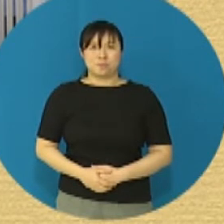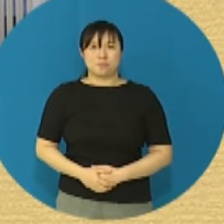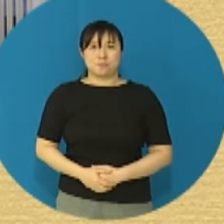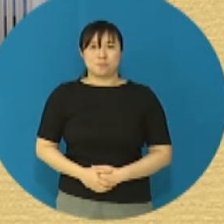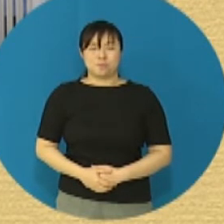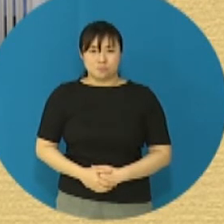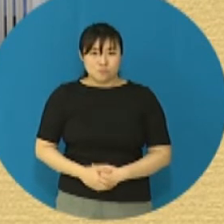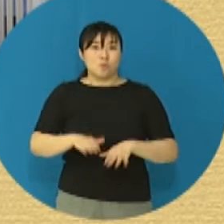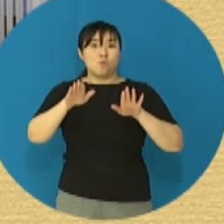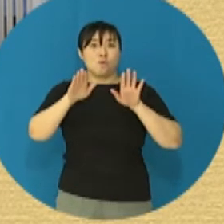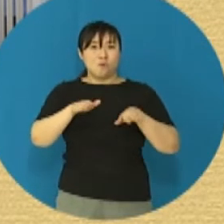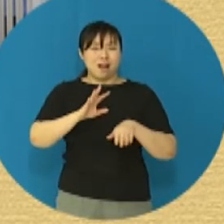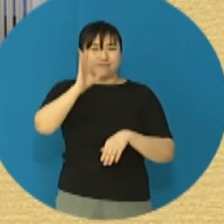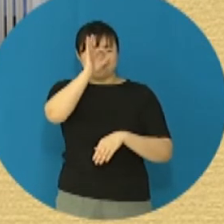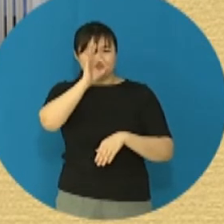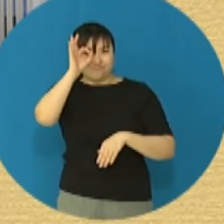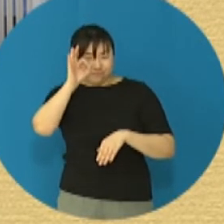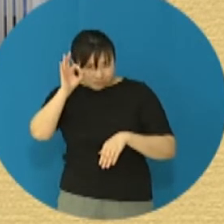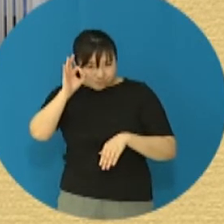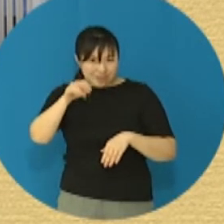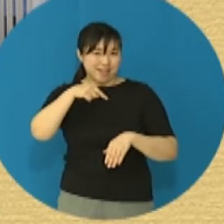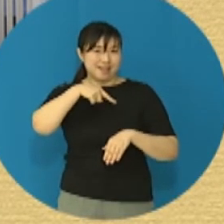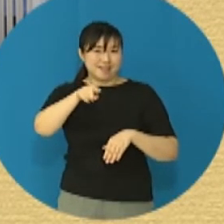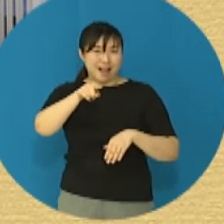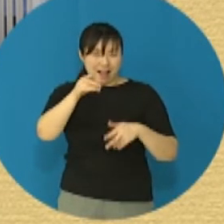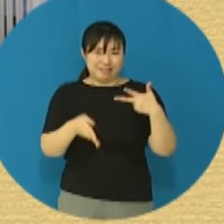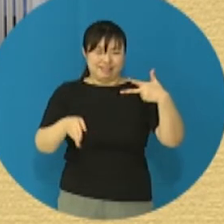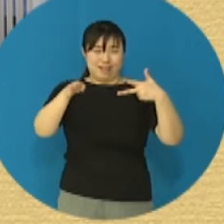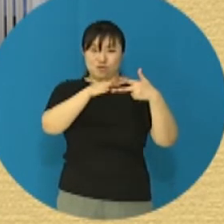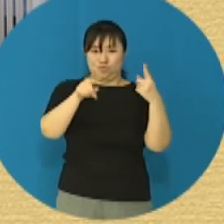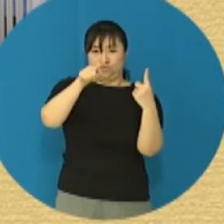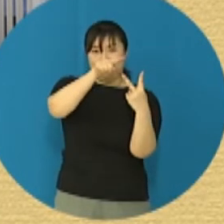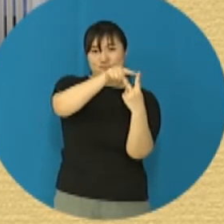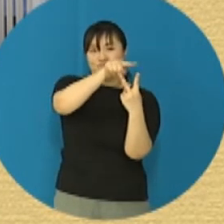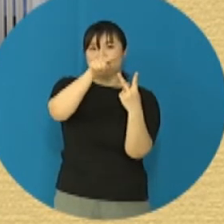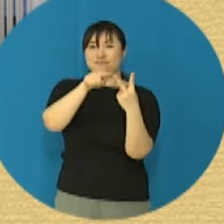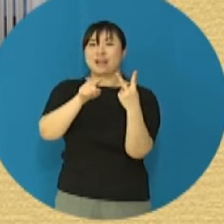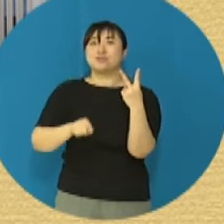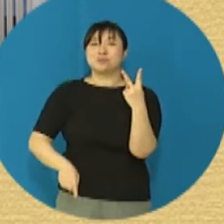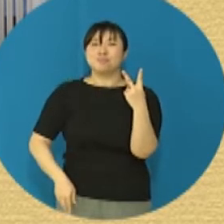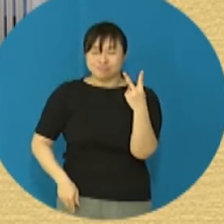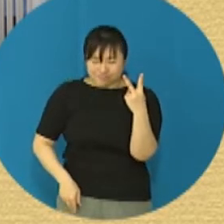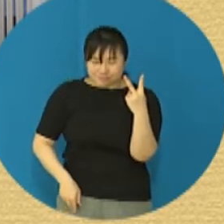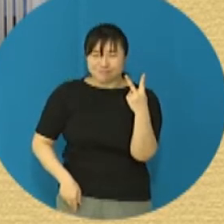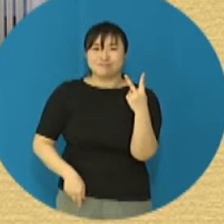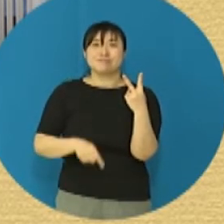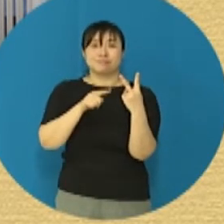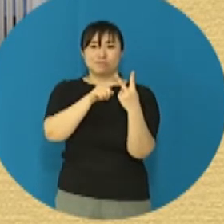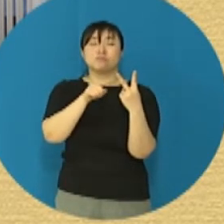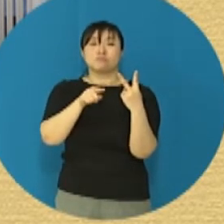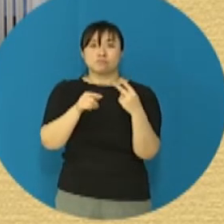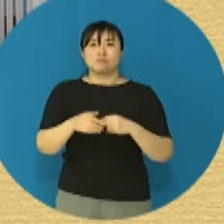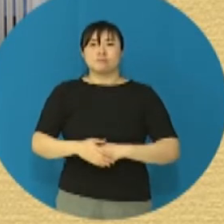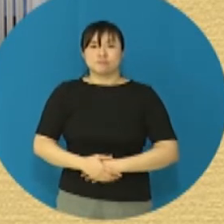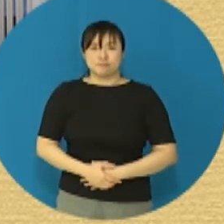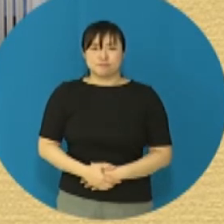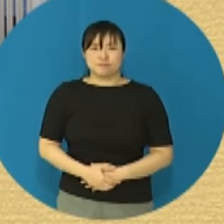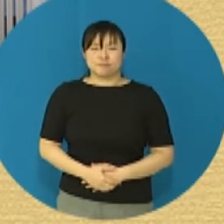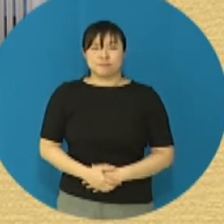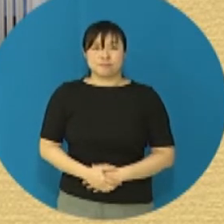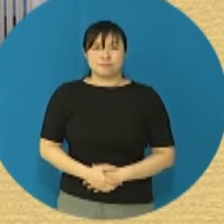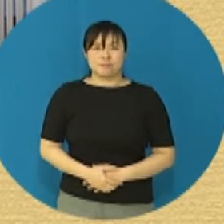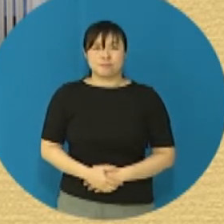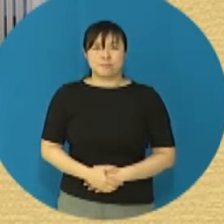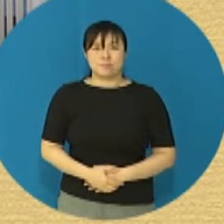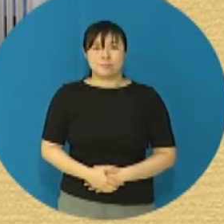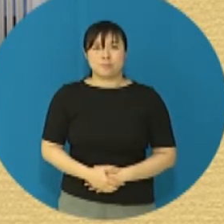今回伊藤さんがお邪魔した三河島水再生センターと重要文化財の旧三河島汚水処分場